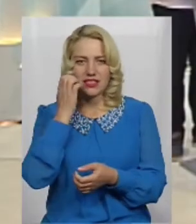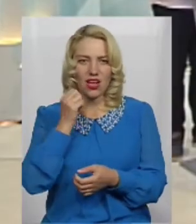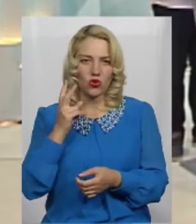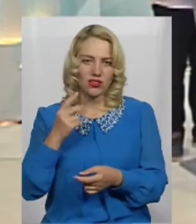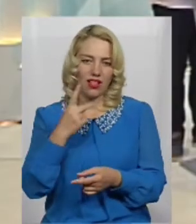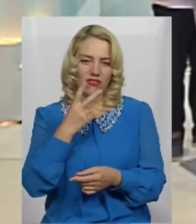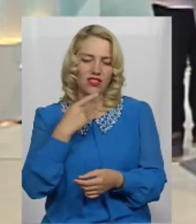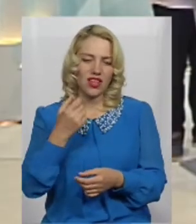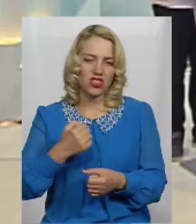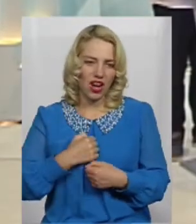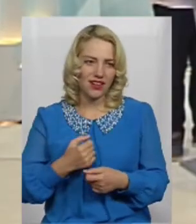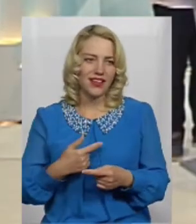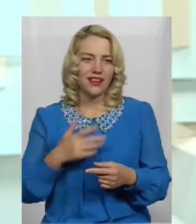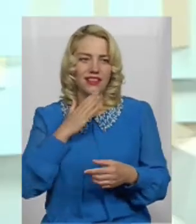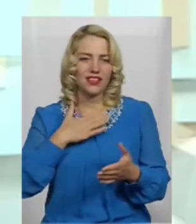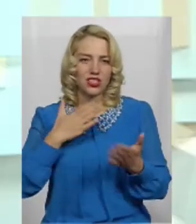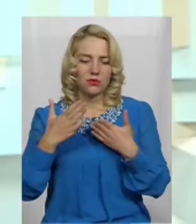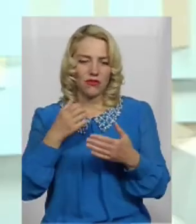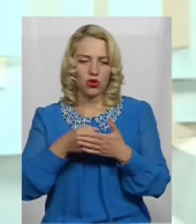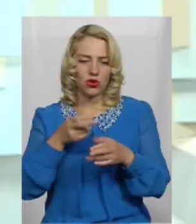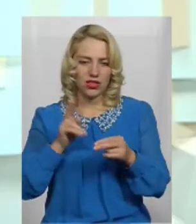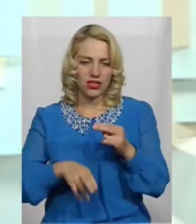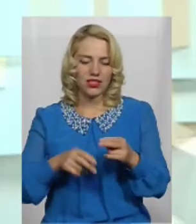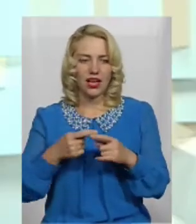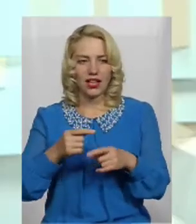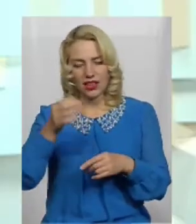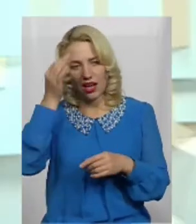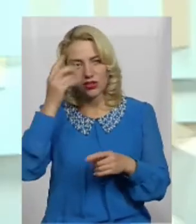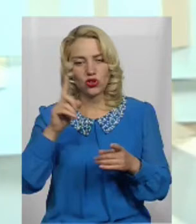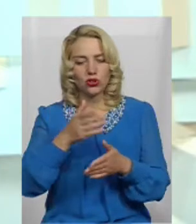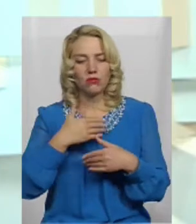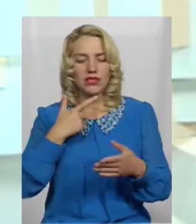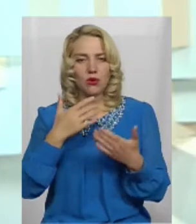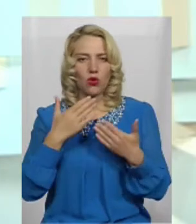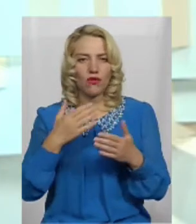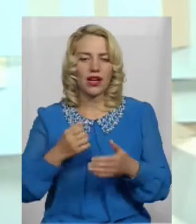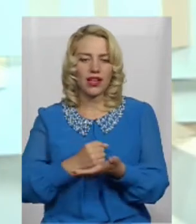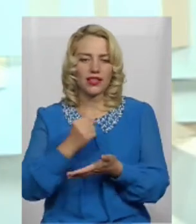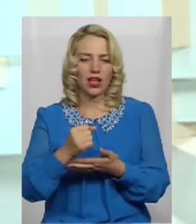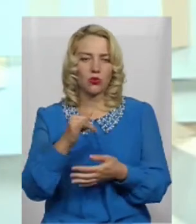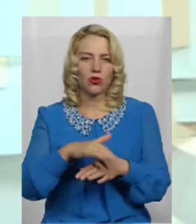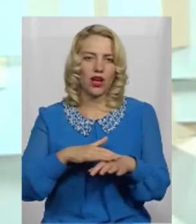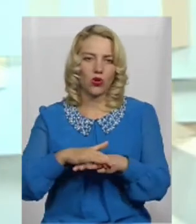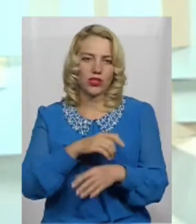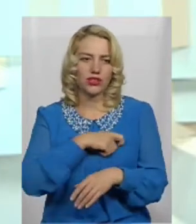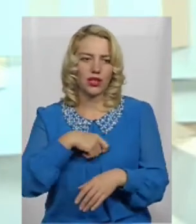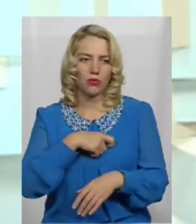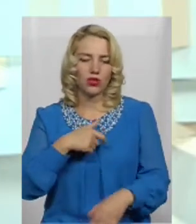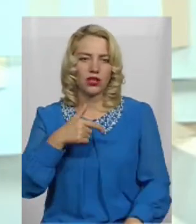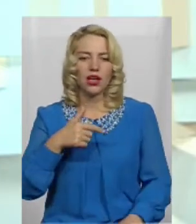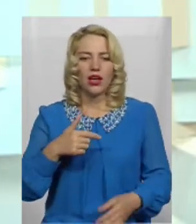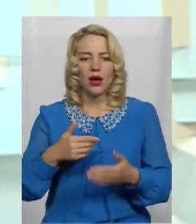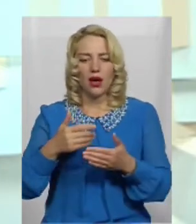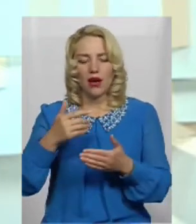для нашого спілкування добіг кінця. Глядачам і слухачам нагадую, ми спілкувалися із кандидатом у народні депутати від політичної партії